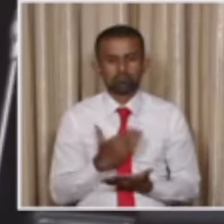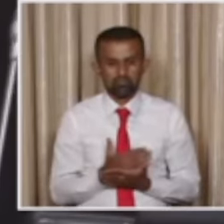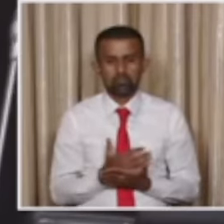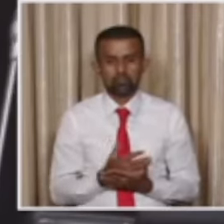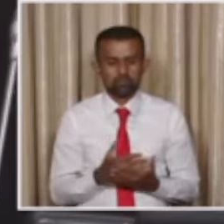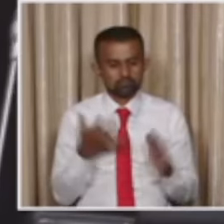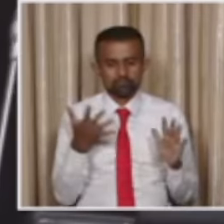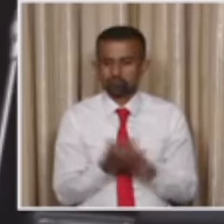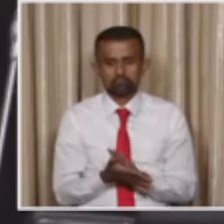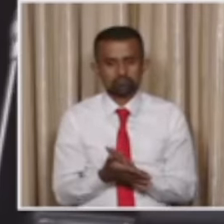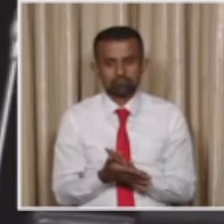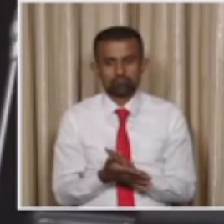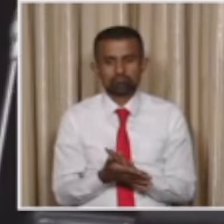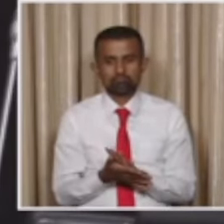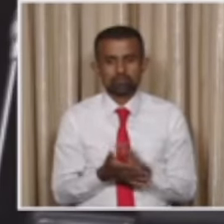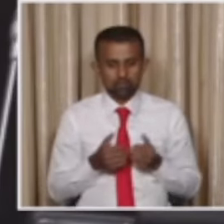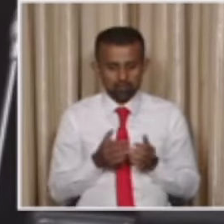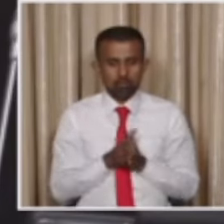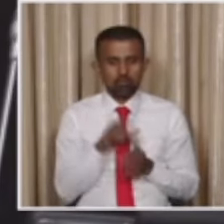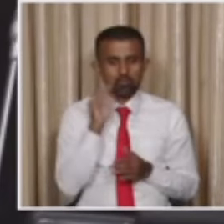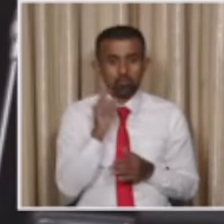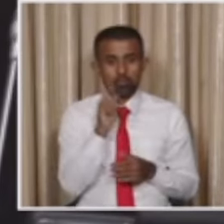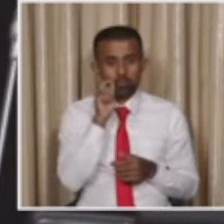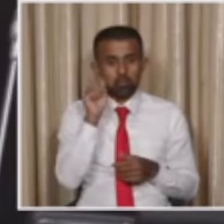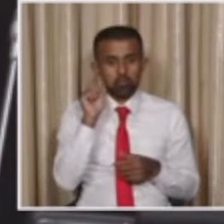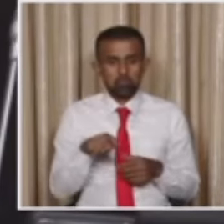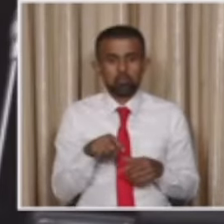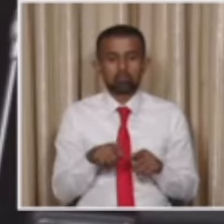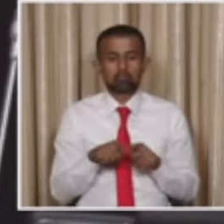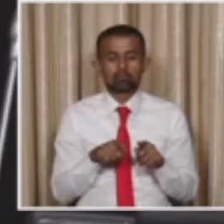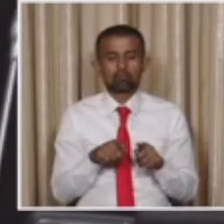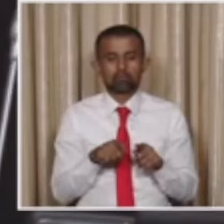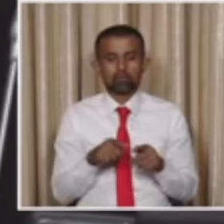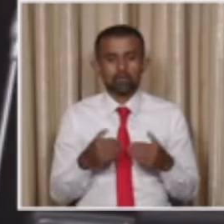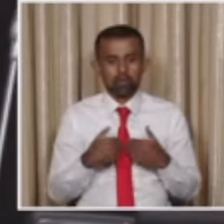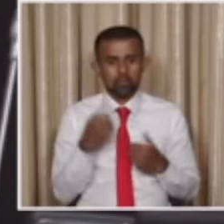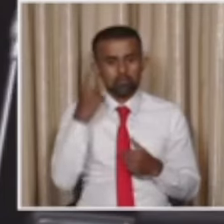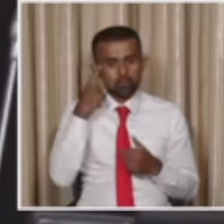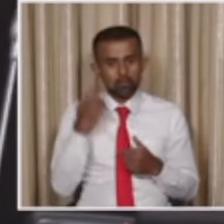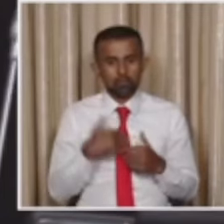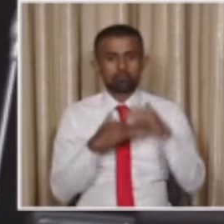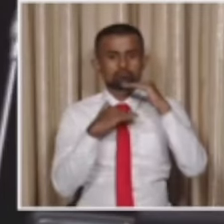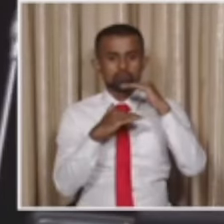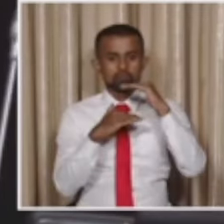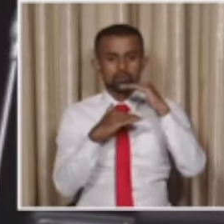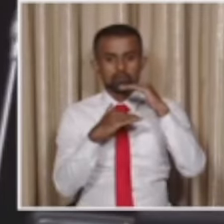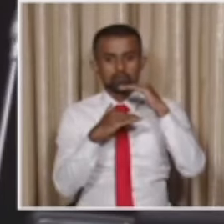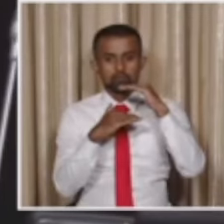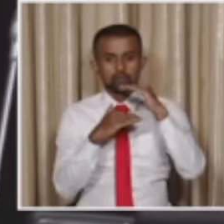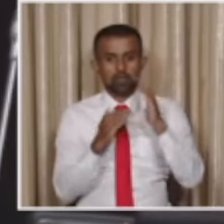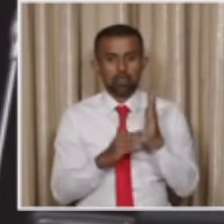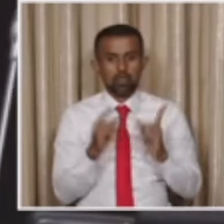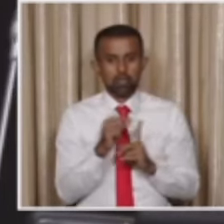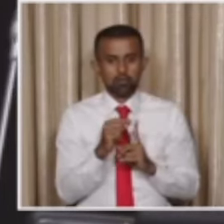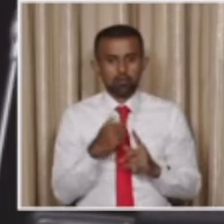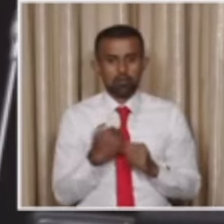විකාරේ. Taman දැනගන්න ඕනේ විනිසුරුවරයෙක් වුණත්. අපි දන්නවා අපේ සීමාව. ඇමතිවරු විදියට